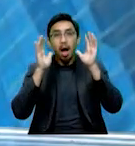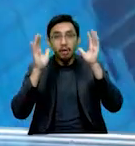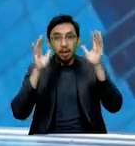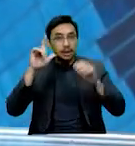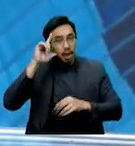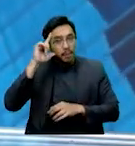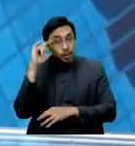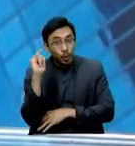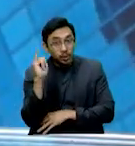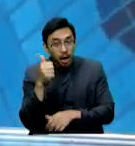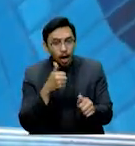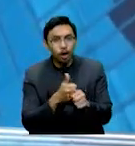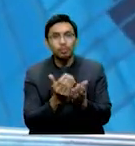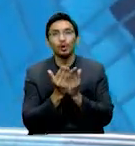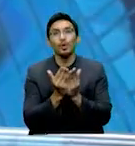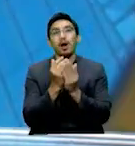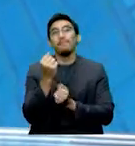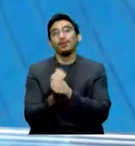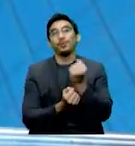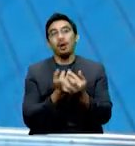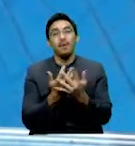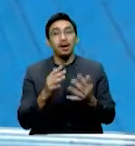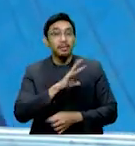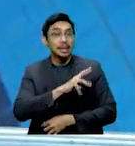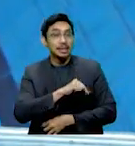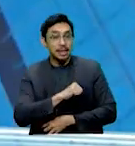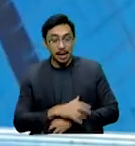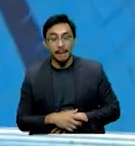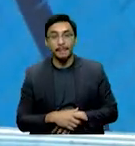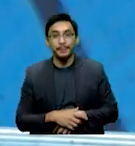Sleman, Yogyakarta, ikut mendoakan perjuangan warga Palestina.